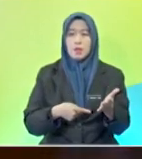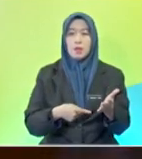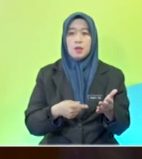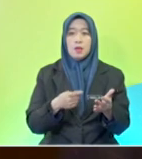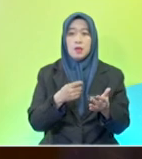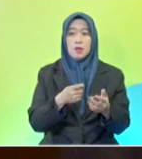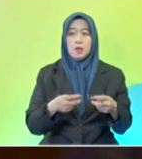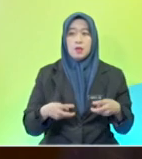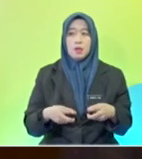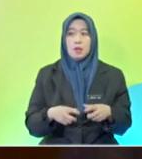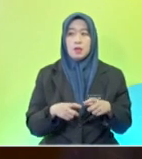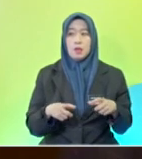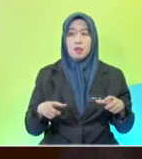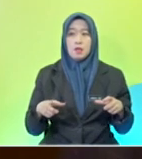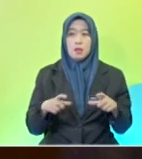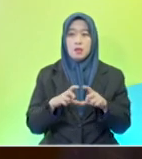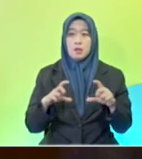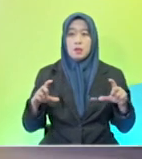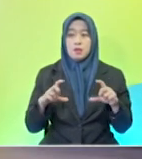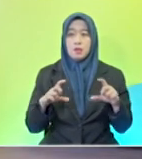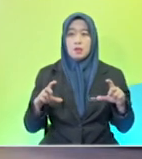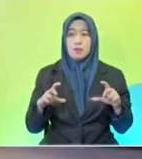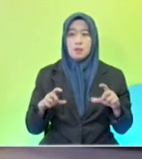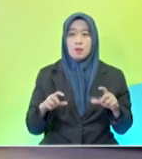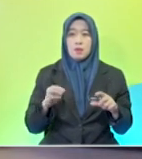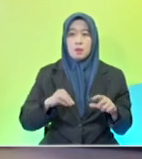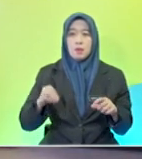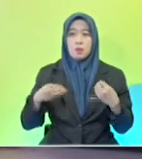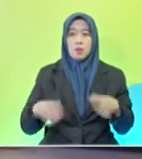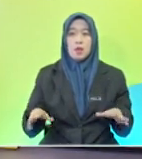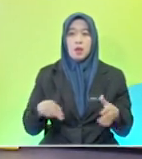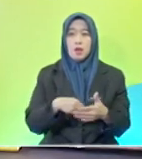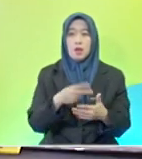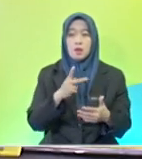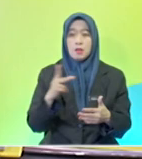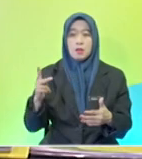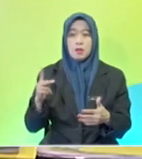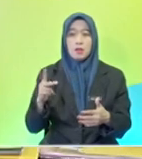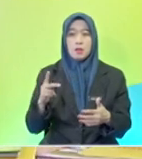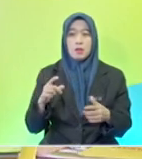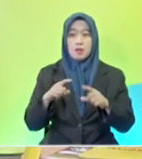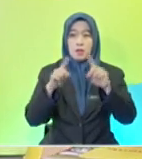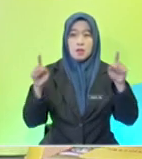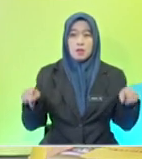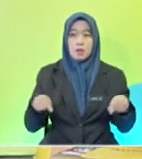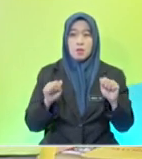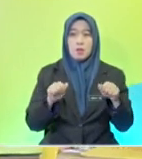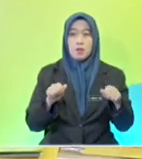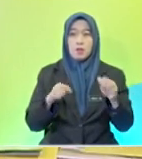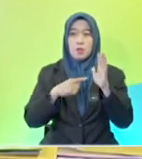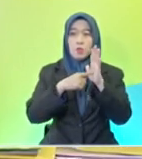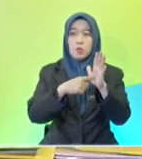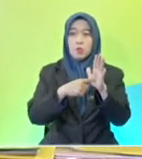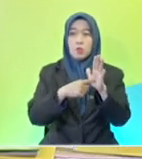dan murid-murid juga telah menghasilkan kad kreatif tanda wakaf. Boleh murid-murid angkat dan tunjuk kepada